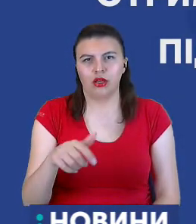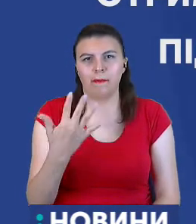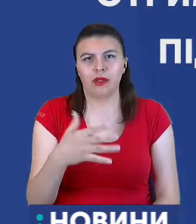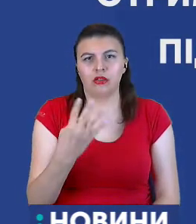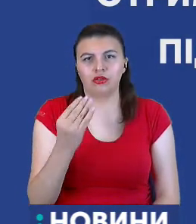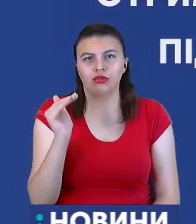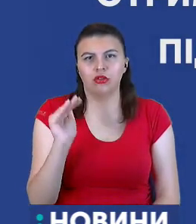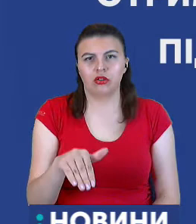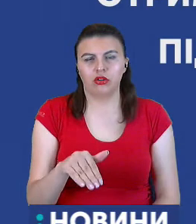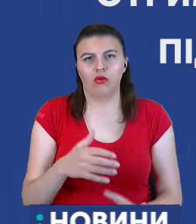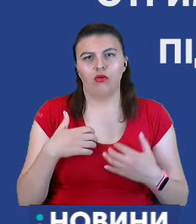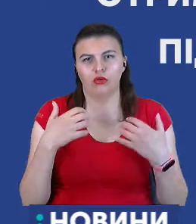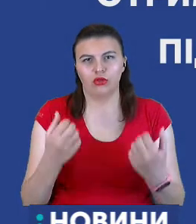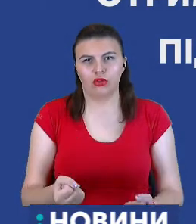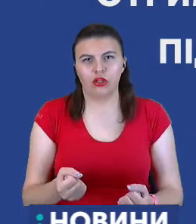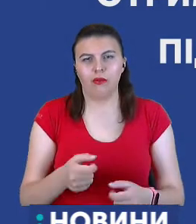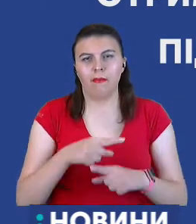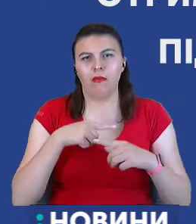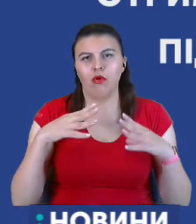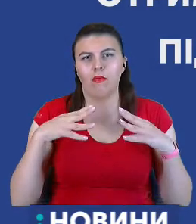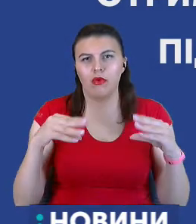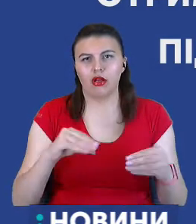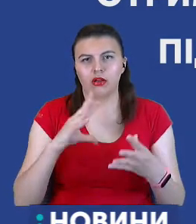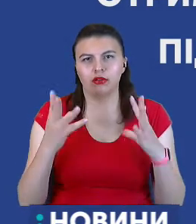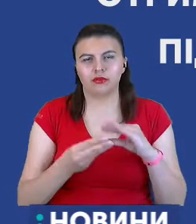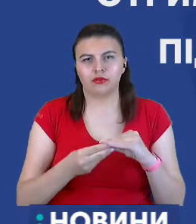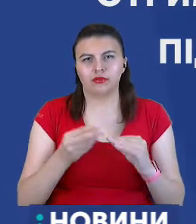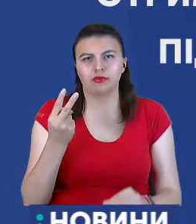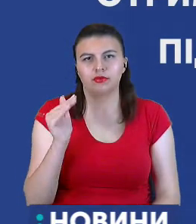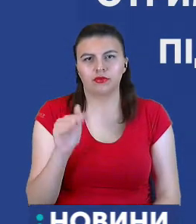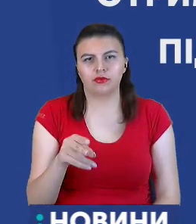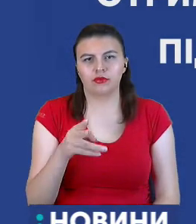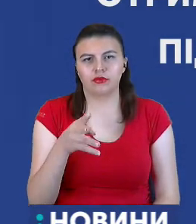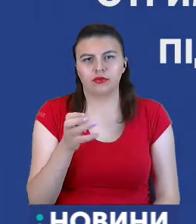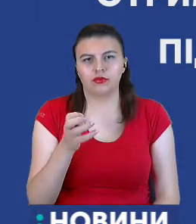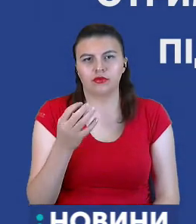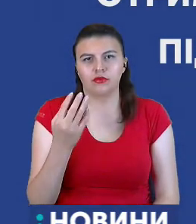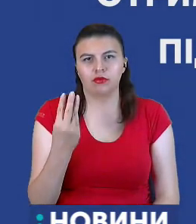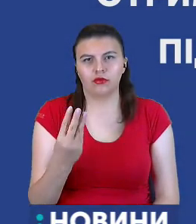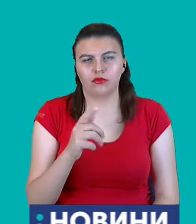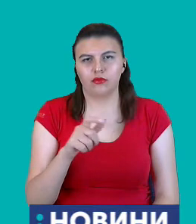54 тисячі з них одужали. Померли загалом 2403 людини.